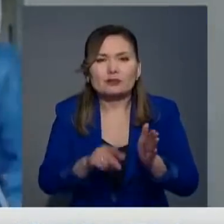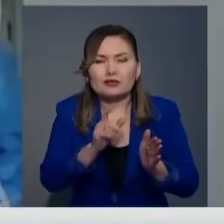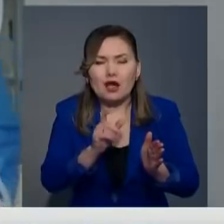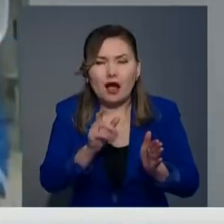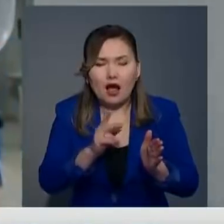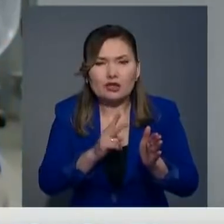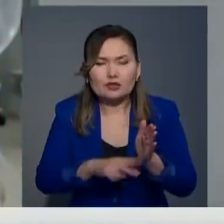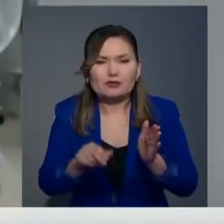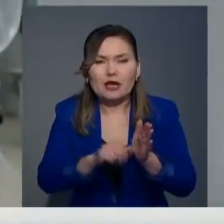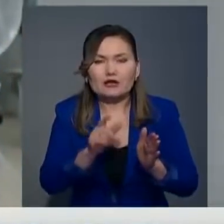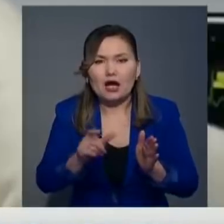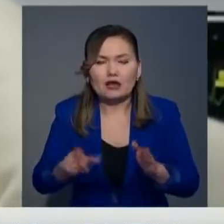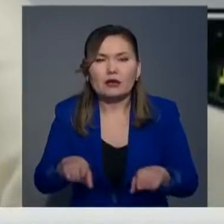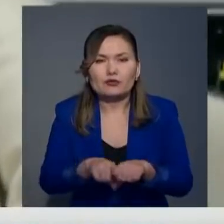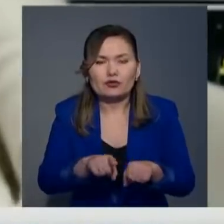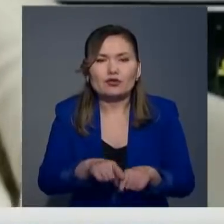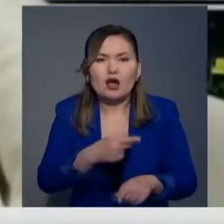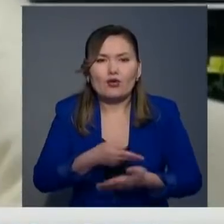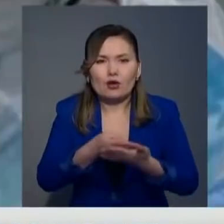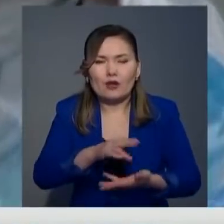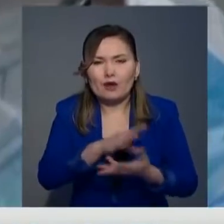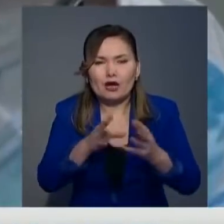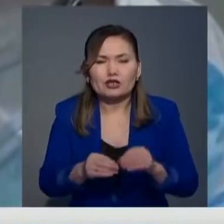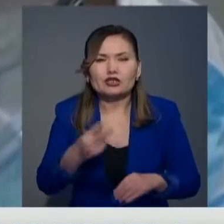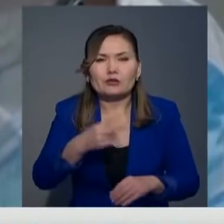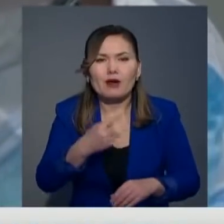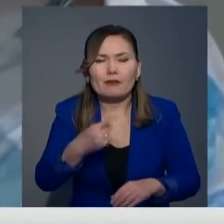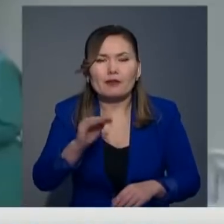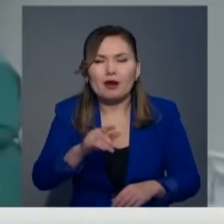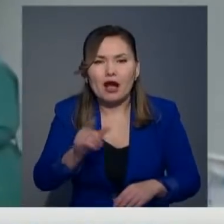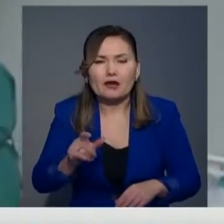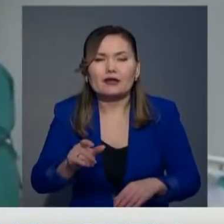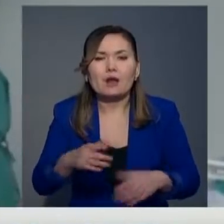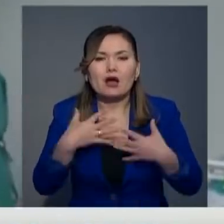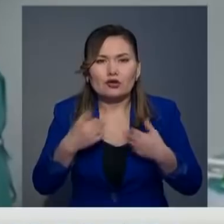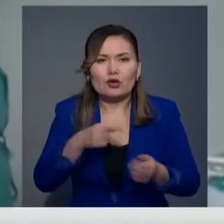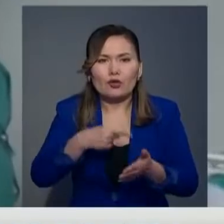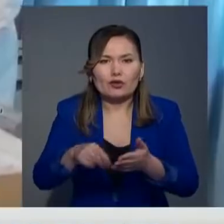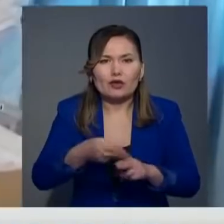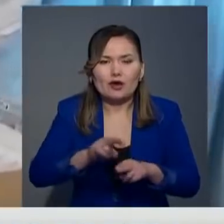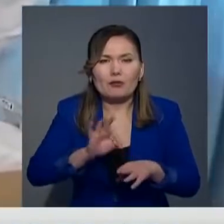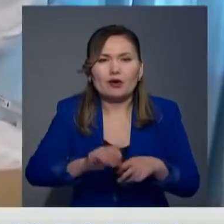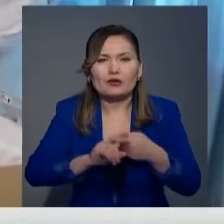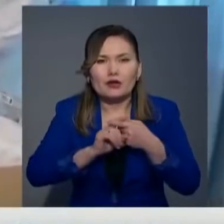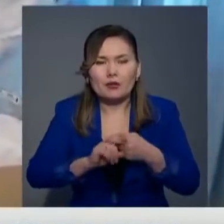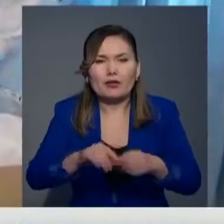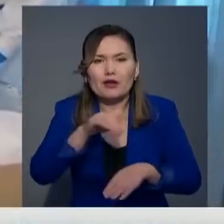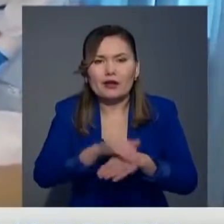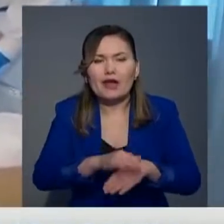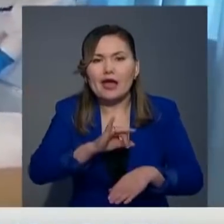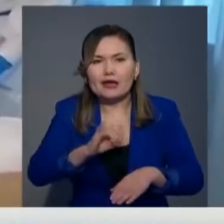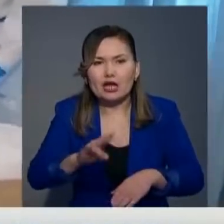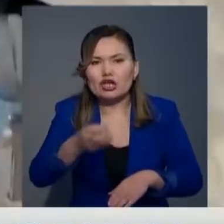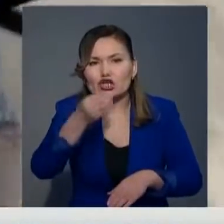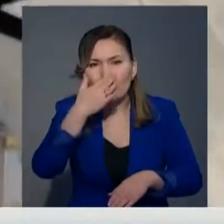қатарында. Айығып шыққандар саны 21 мыңға таяп қалды. Құрлықты Қытай мен Еуропадан бөлек вирустан көз жұму деректері